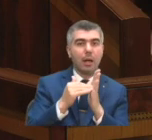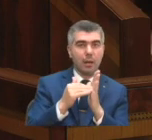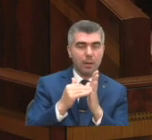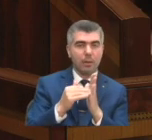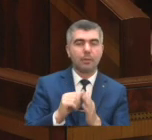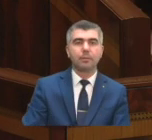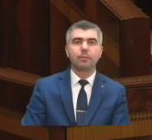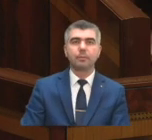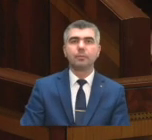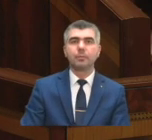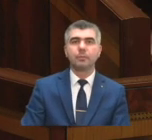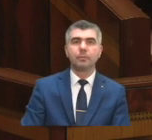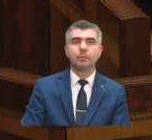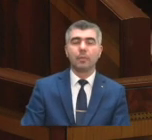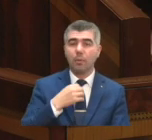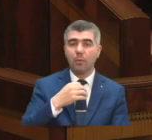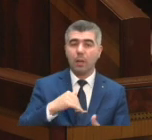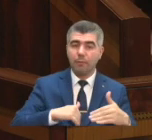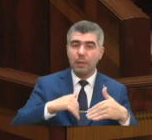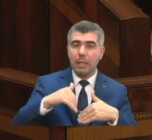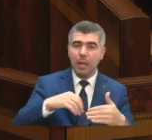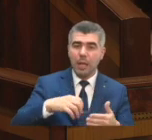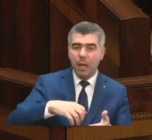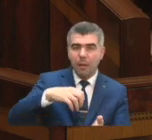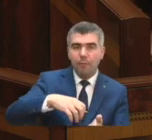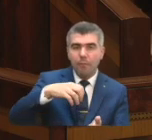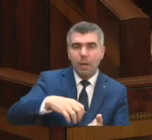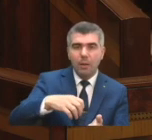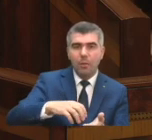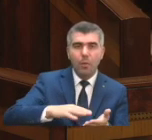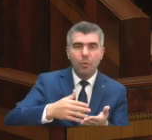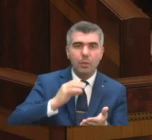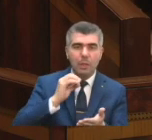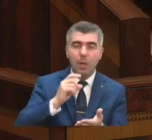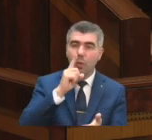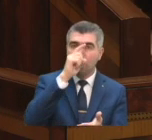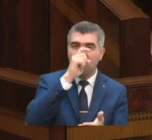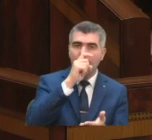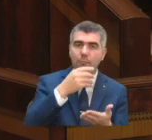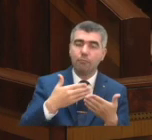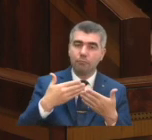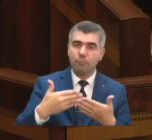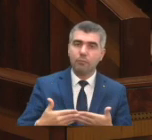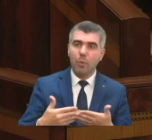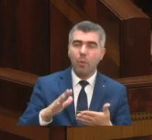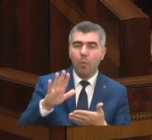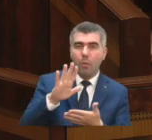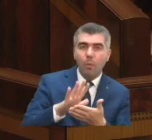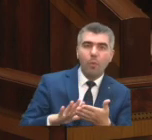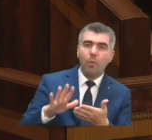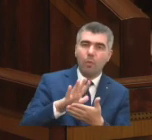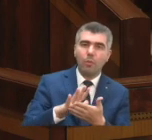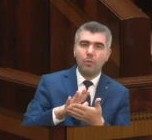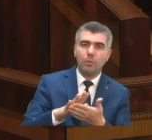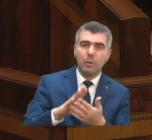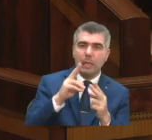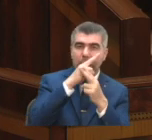بها، ورجعت ماشي طريق، رجعت عبارة عن خنادق، واللي دابا كتهدد المصلحة ديال